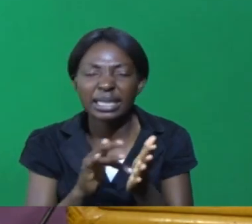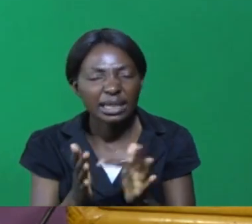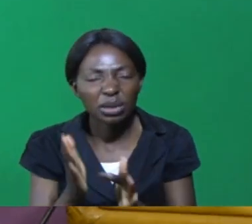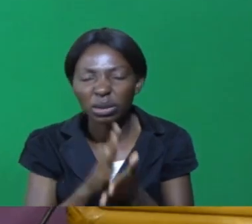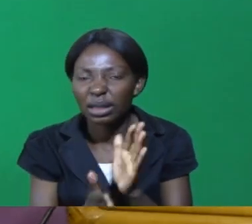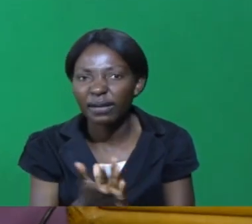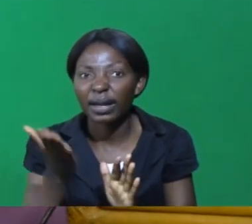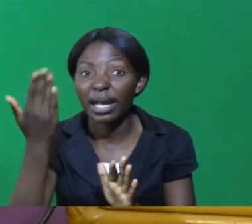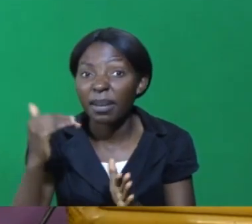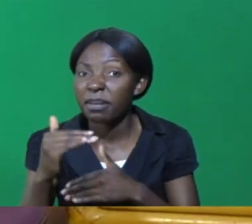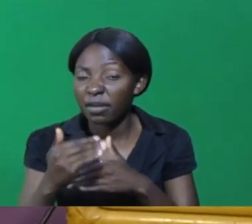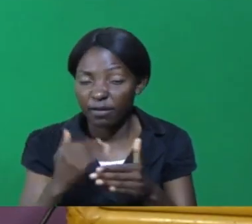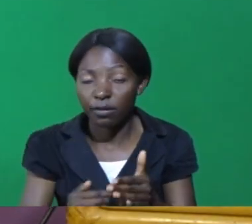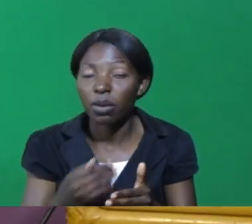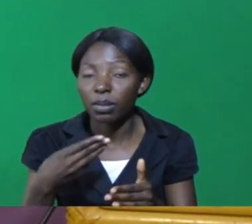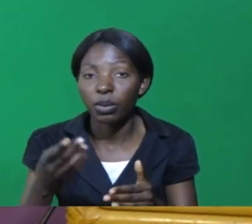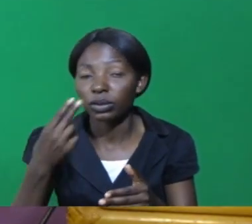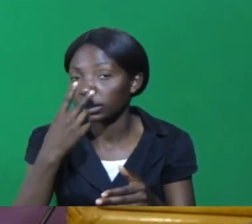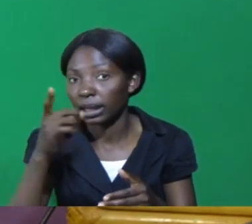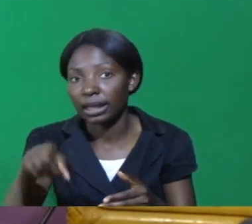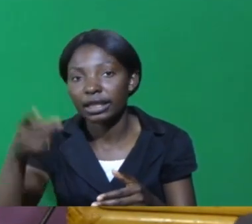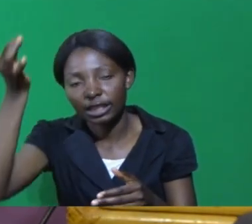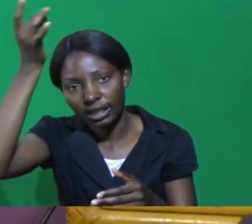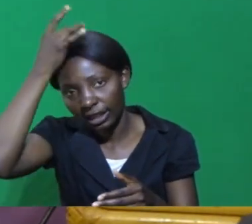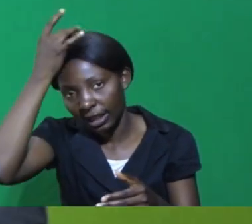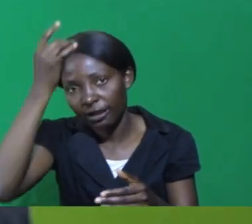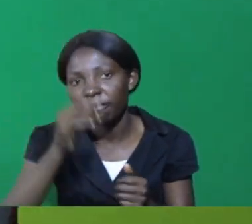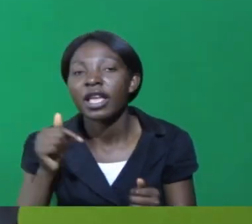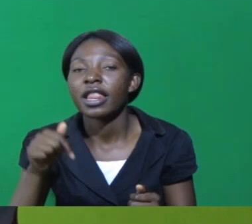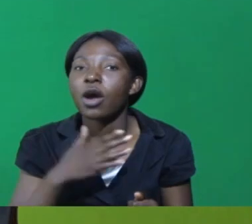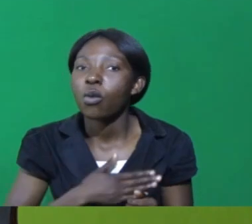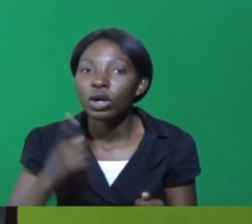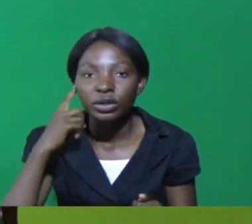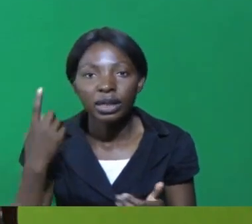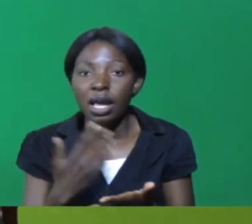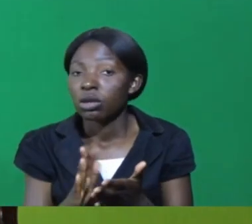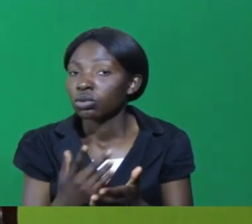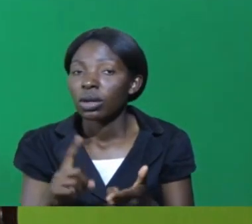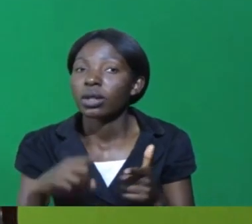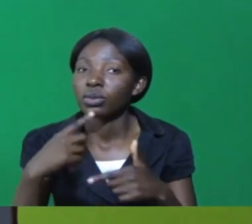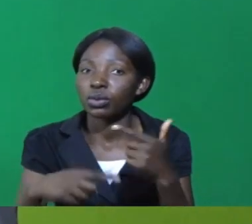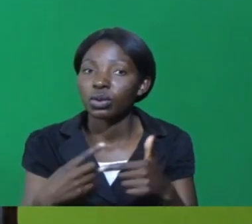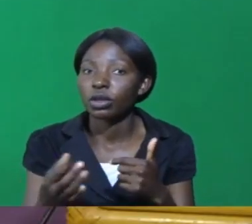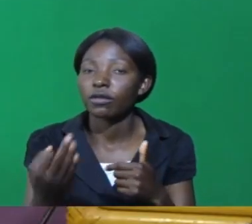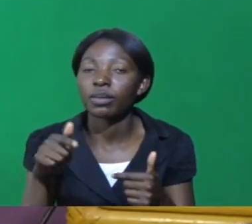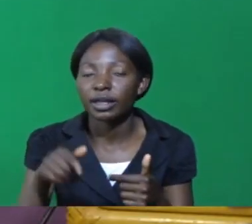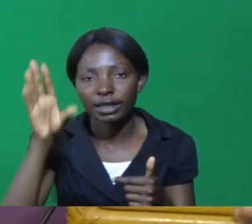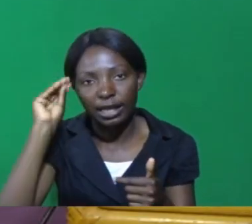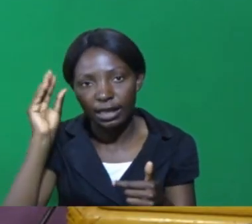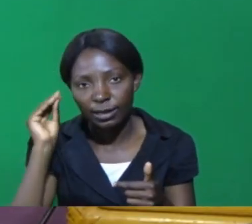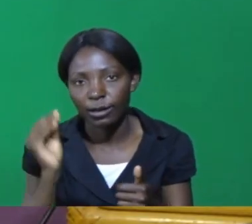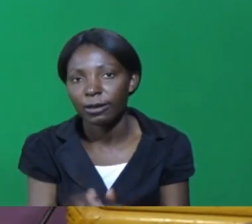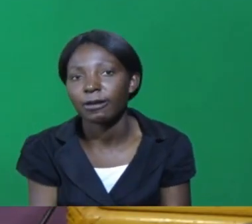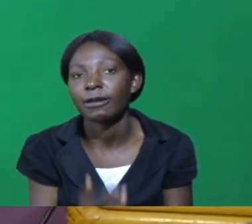kuzouya mambo iyeye asati aoneka. Tapindura kapa mufundisi. Ngatimbonzwai kambo tikodzoka tosusukidza kubva ipapo. Toda